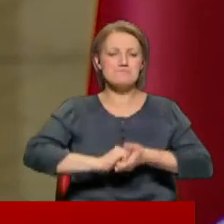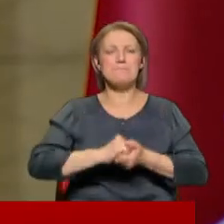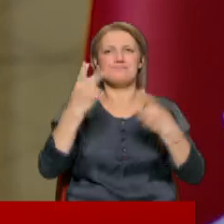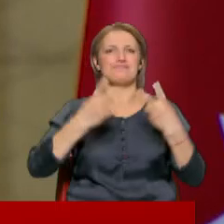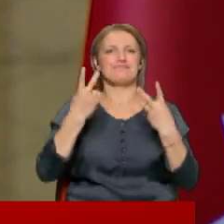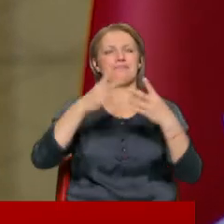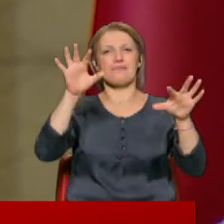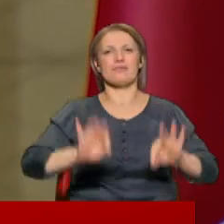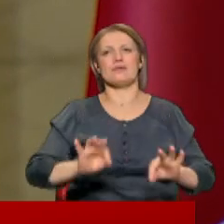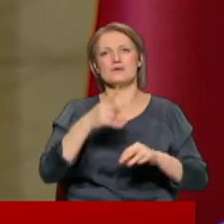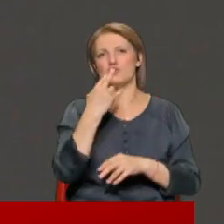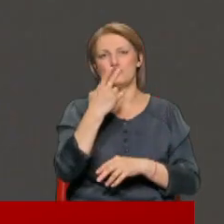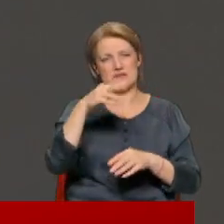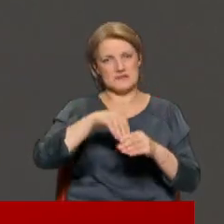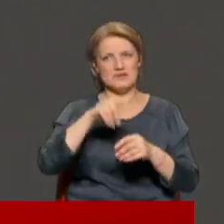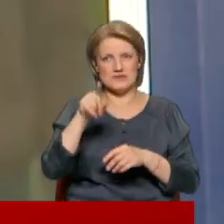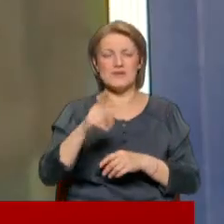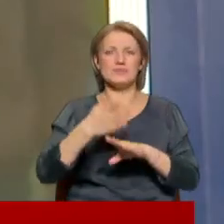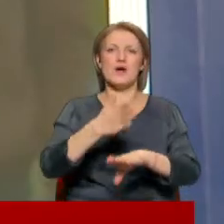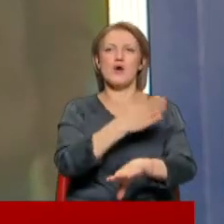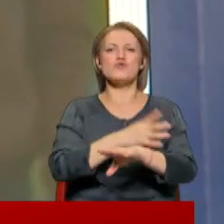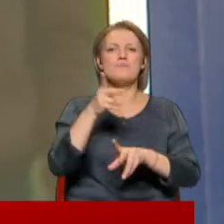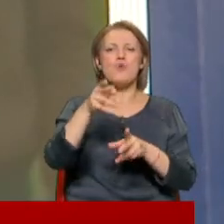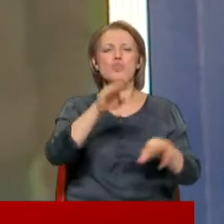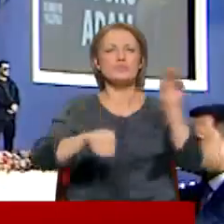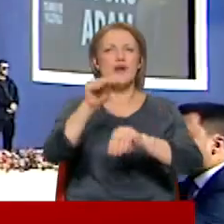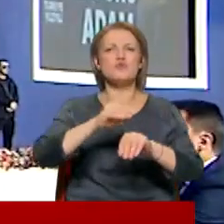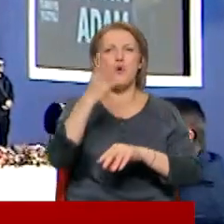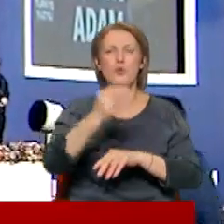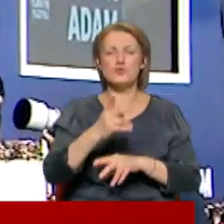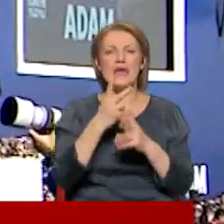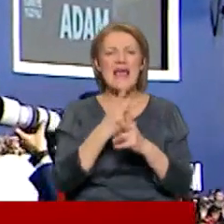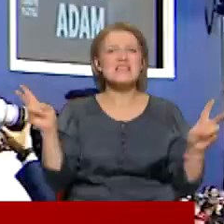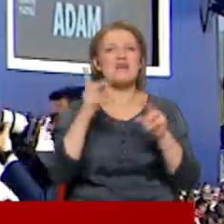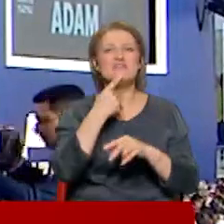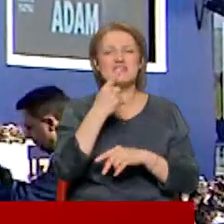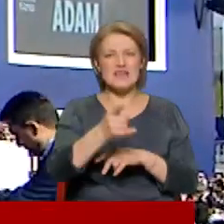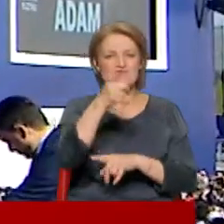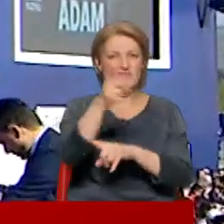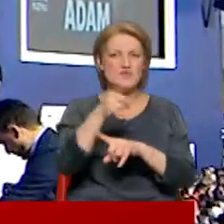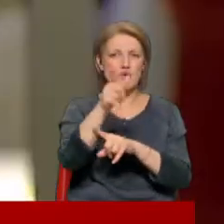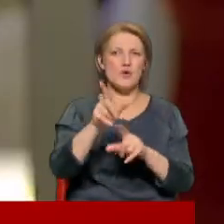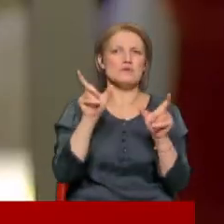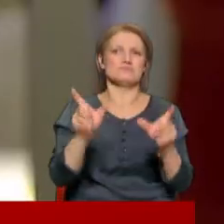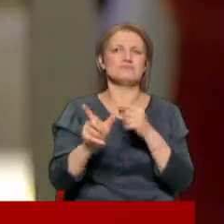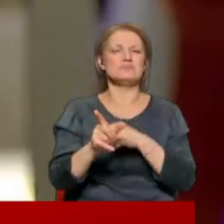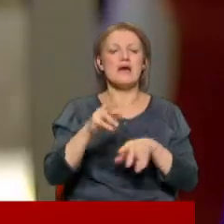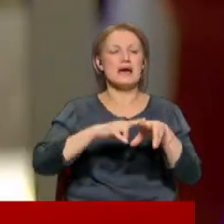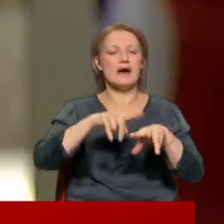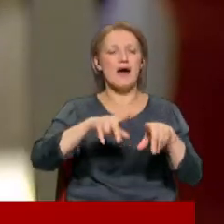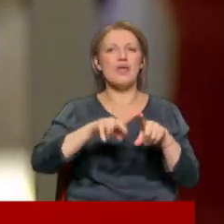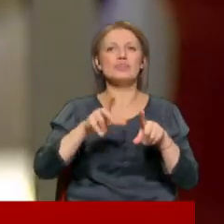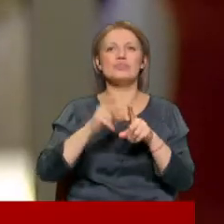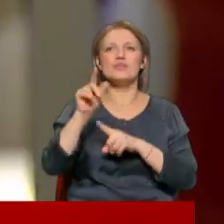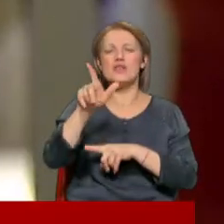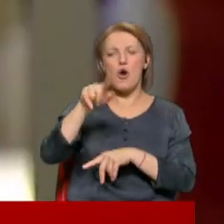mesajlarıyla başladı saraydaki balkon konuşmasına. Daha önce montaj olduğunu itiraf ettiği Kılıçdaroğlu ile ilgili videoyu savundu yine.